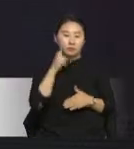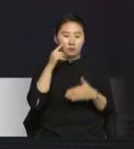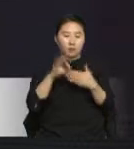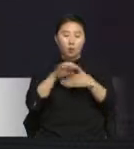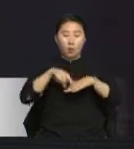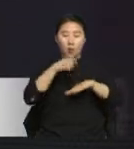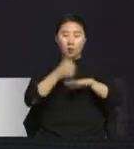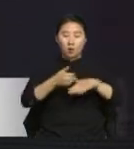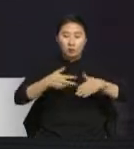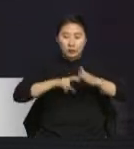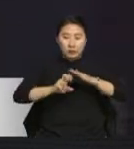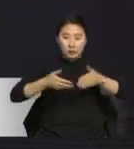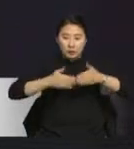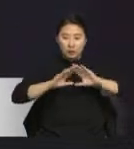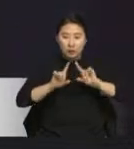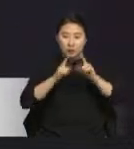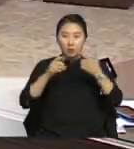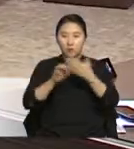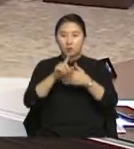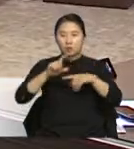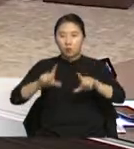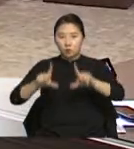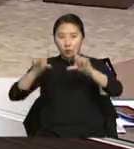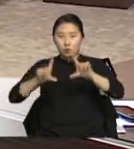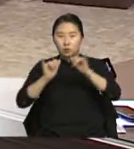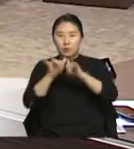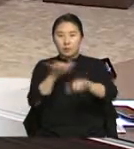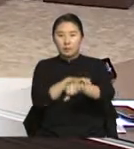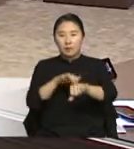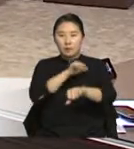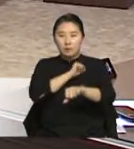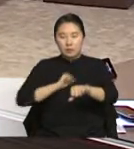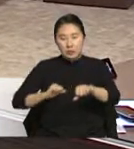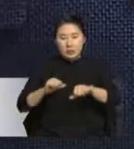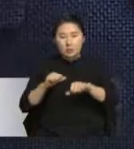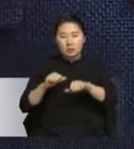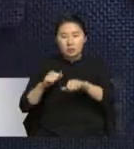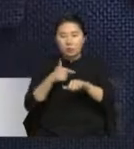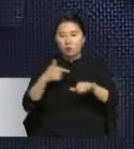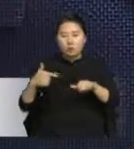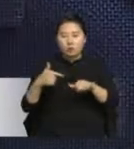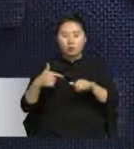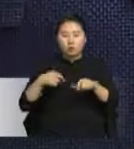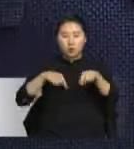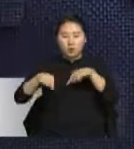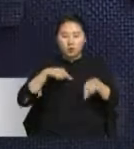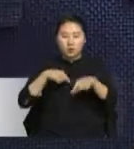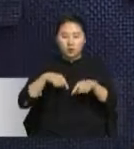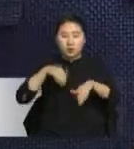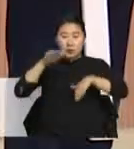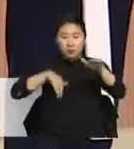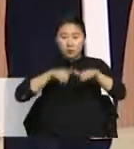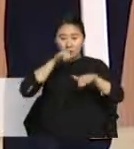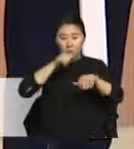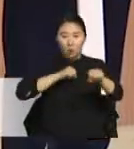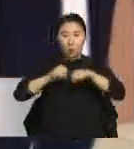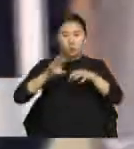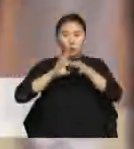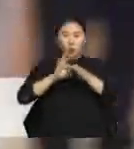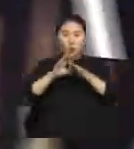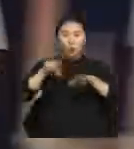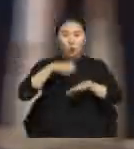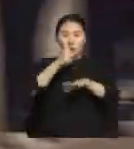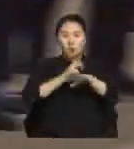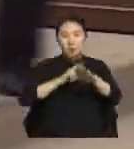왕십리역 신설이 되지 않는다면 성동구 주민은 불편 만 감수하는 일방적 정책이 될 것이라며 앞으로 의정 활동을 통해